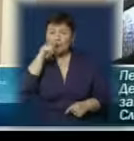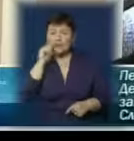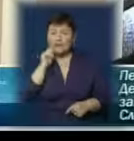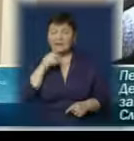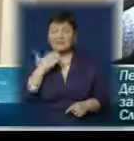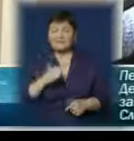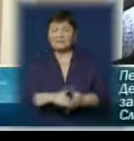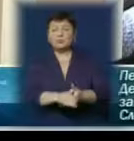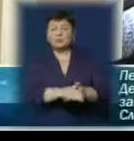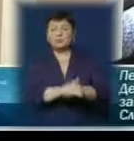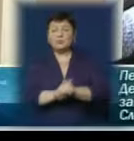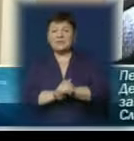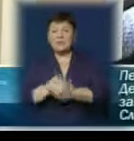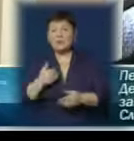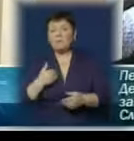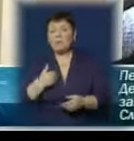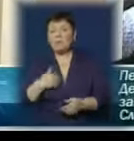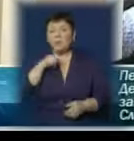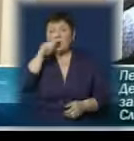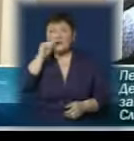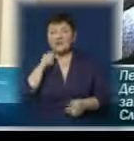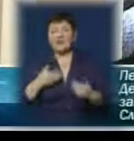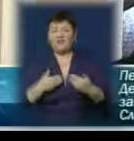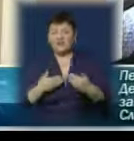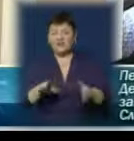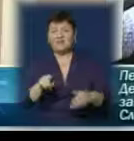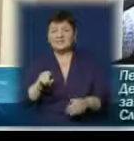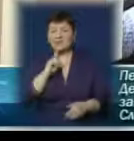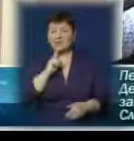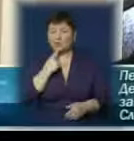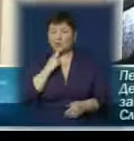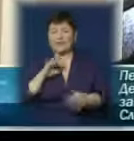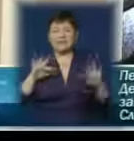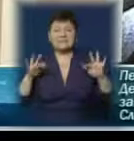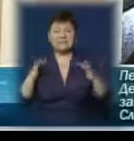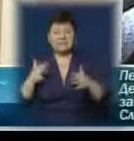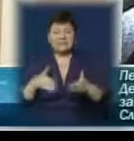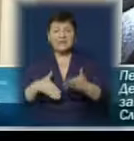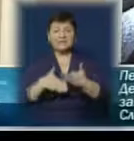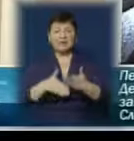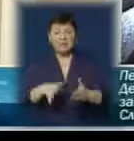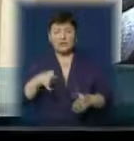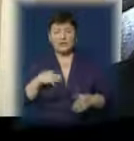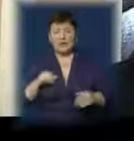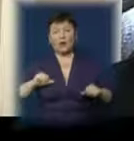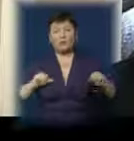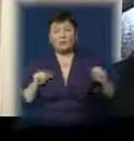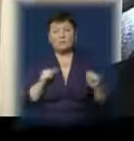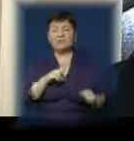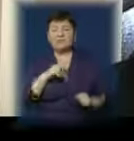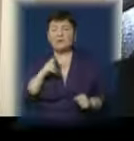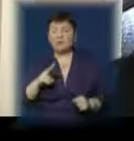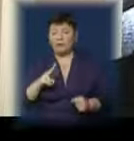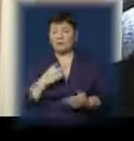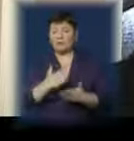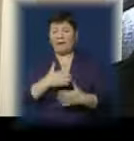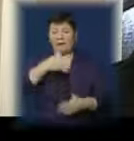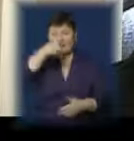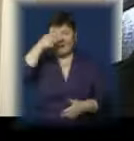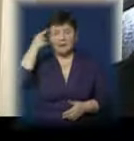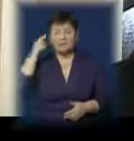вашому суспільстві. Ми віримо, що Україна вийде із цієї важкої ситуації за допомогою своїх друзів, до яких належить і Словаччина.